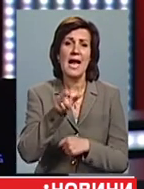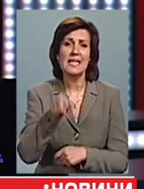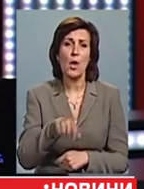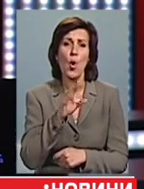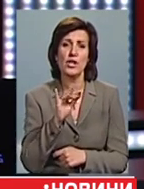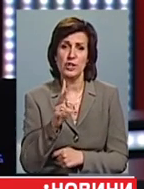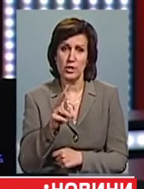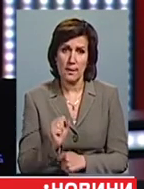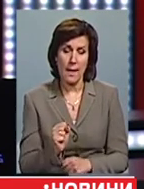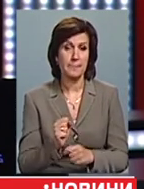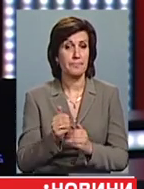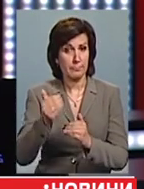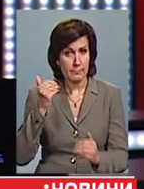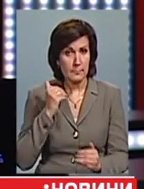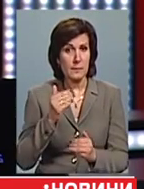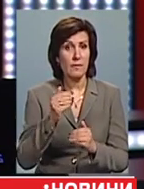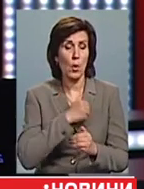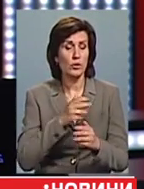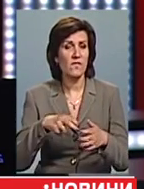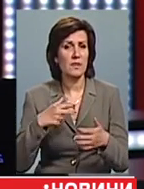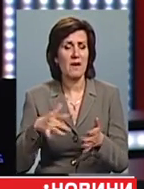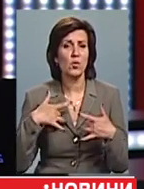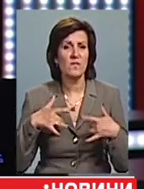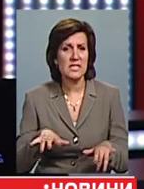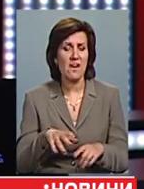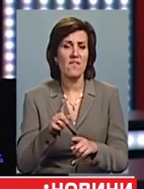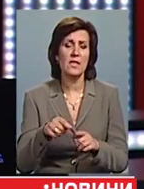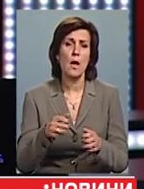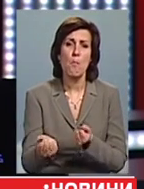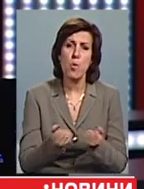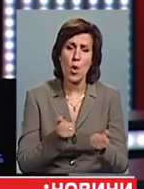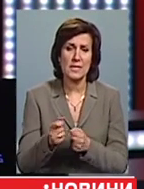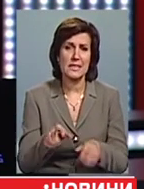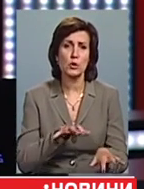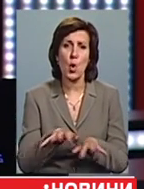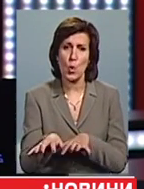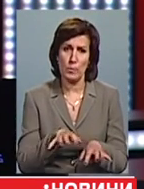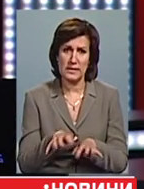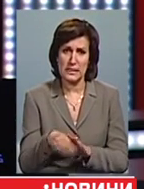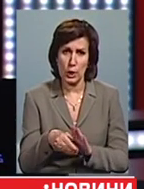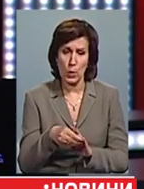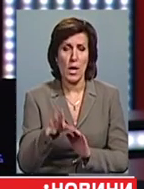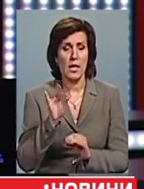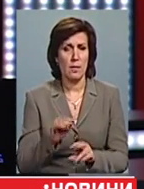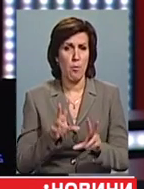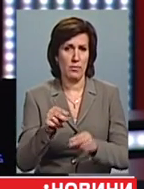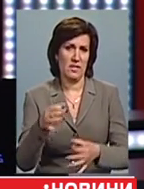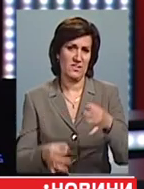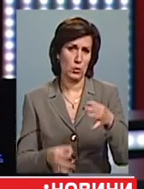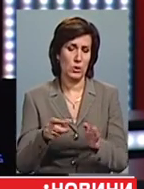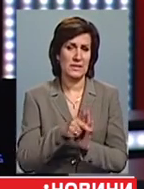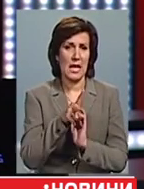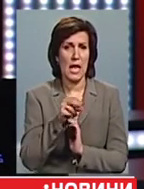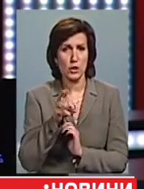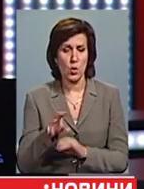Раніше Ігор Шевченко заявляв, що його хочуть відправити у відставку, бо він бореться із корупцією. І пообіцяв судитися з Ляшком